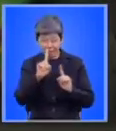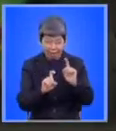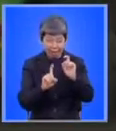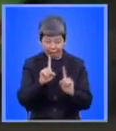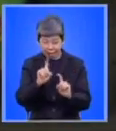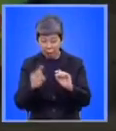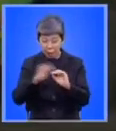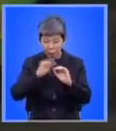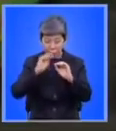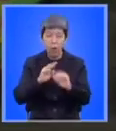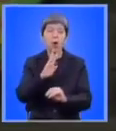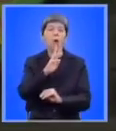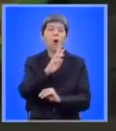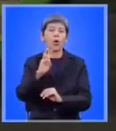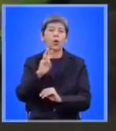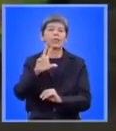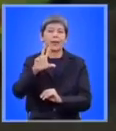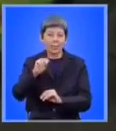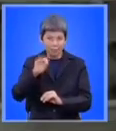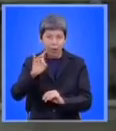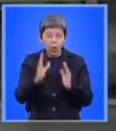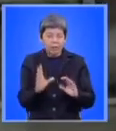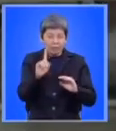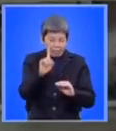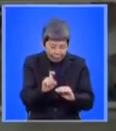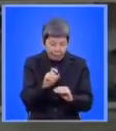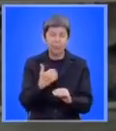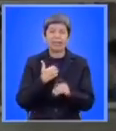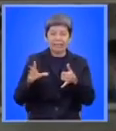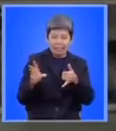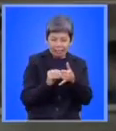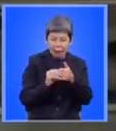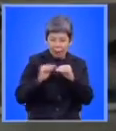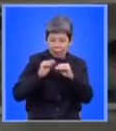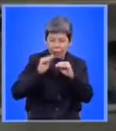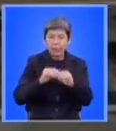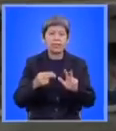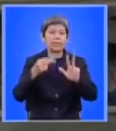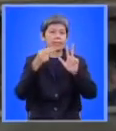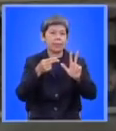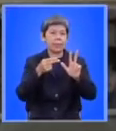ขึ้นเป็น638คนแล้วแล้วก็ติดเชื้อเพิ่มขึ้นเป็น